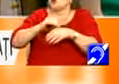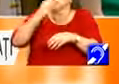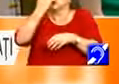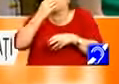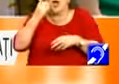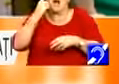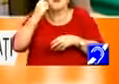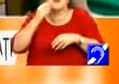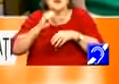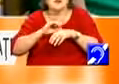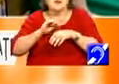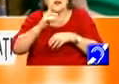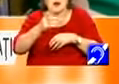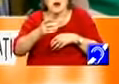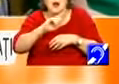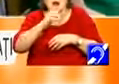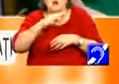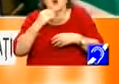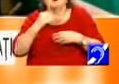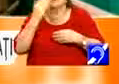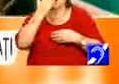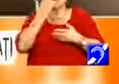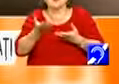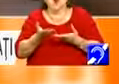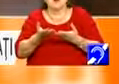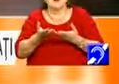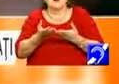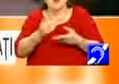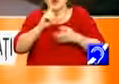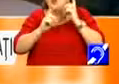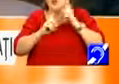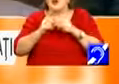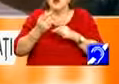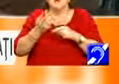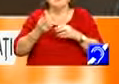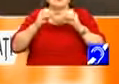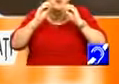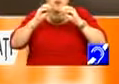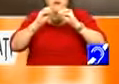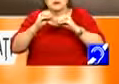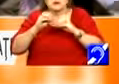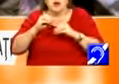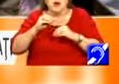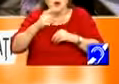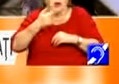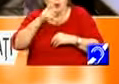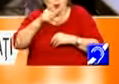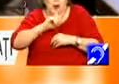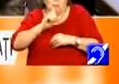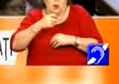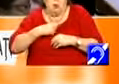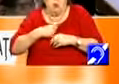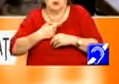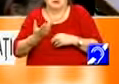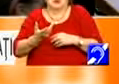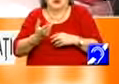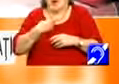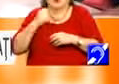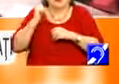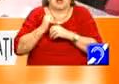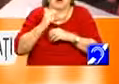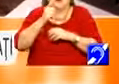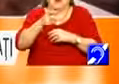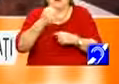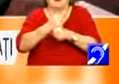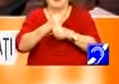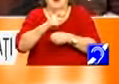nu sunt suficienți, pentru că, spun unele cadre didactice, nu este în atribuția lor să facă aceste teste de salivă